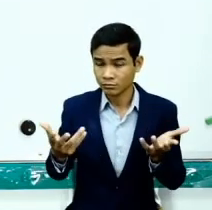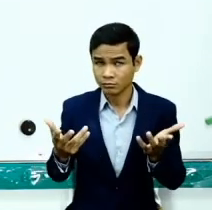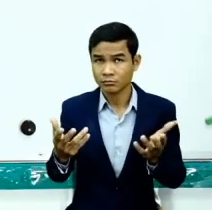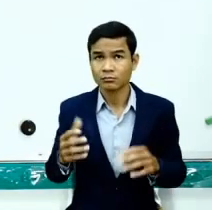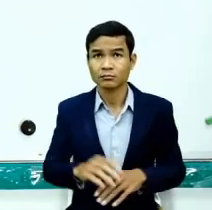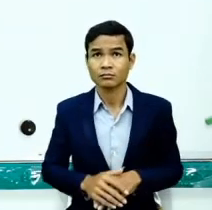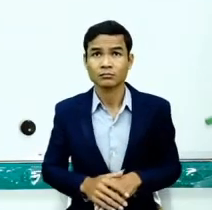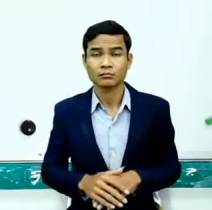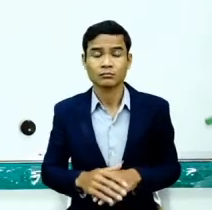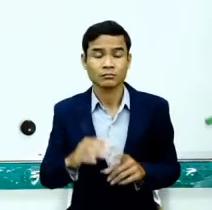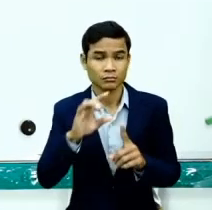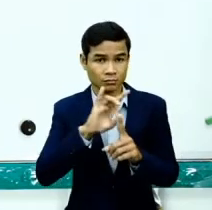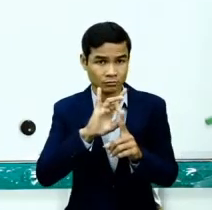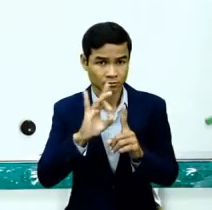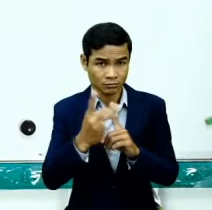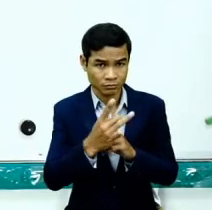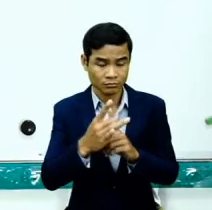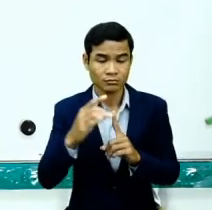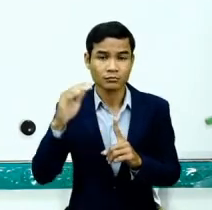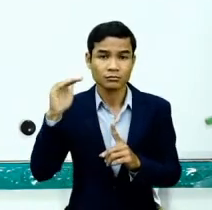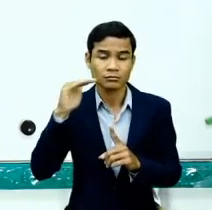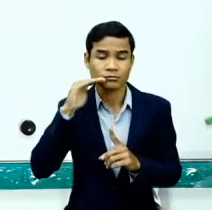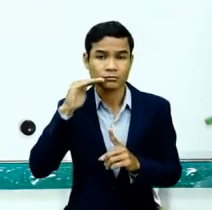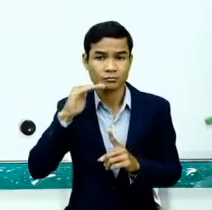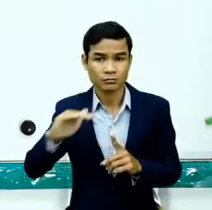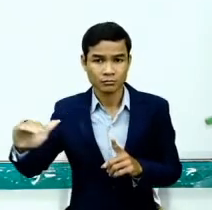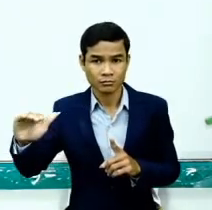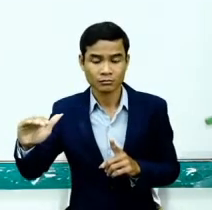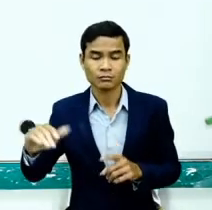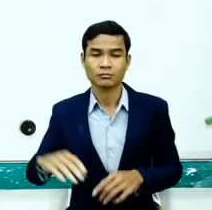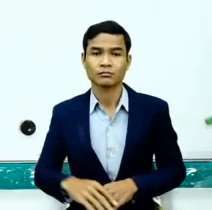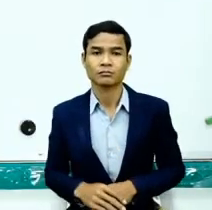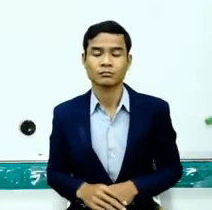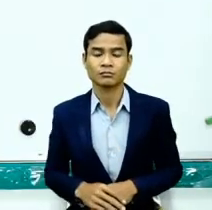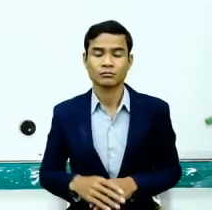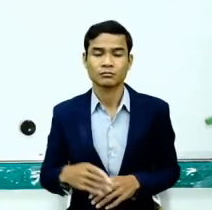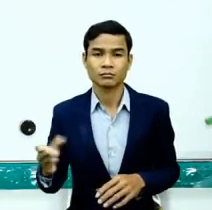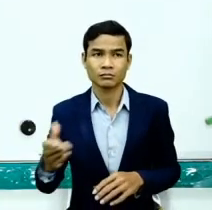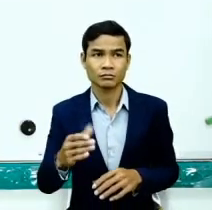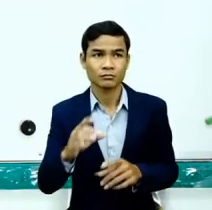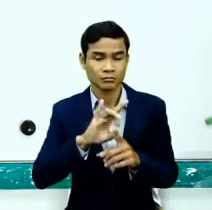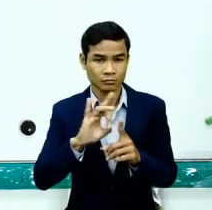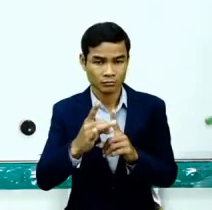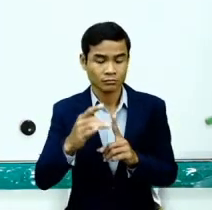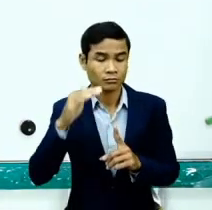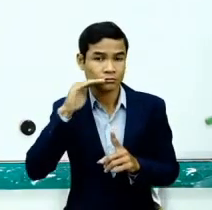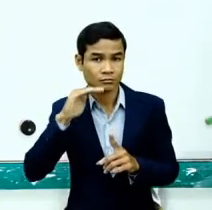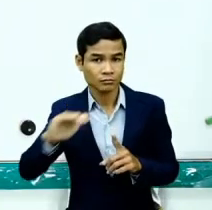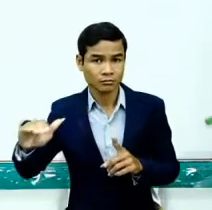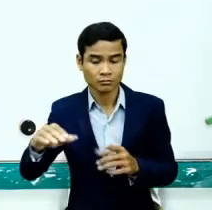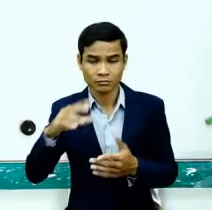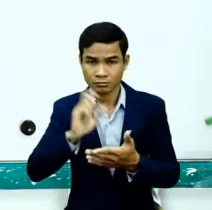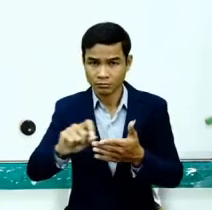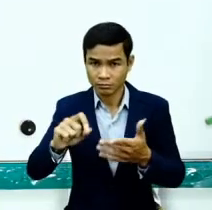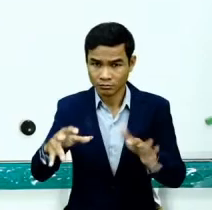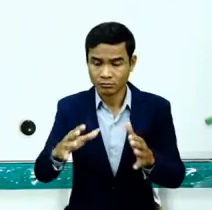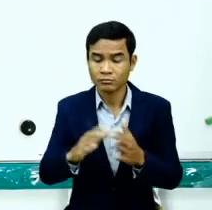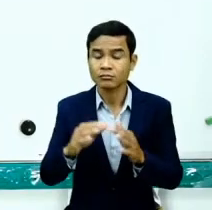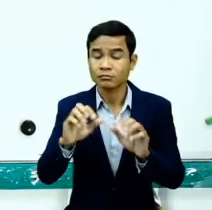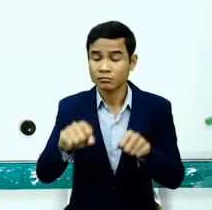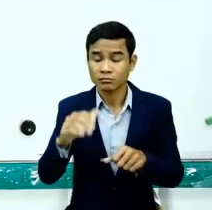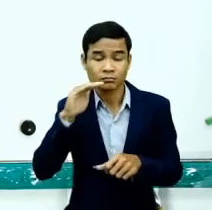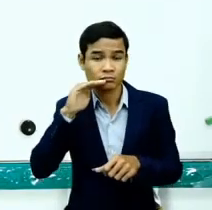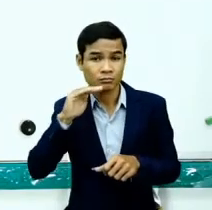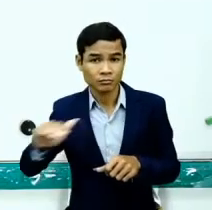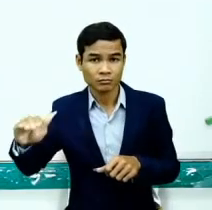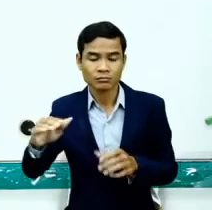chà rất bia sụp hiệp chà rất bia con bán chà sẽ sẽ hỏi nơi ta bia sụp hiệp tế